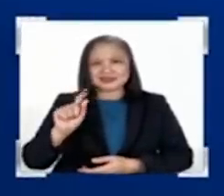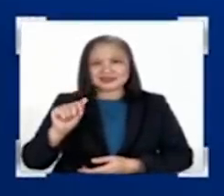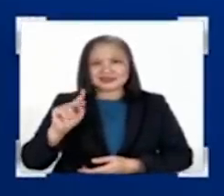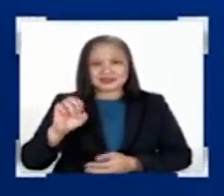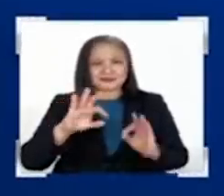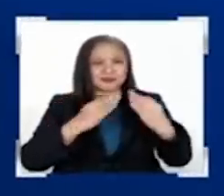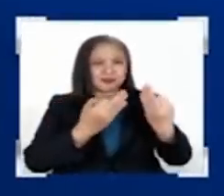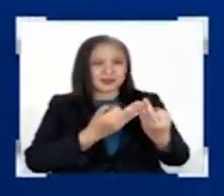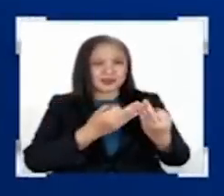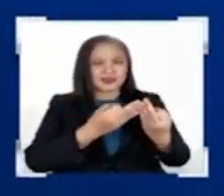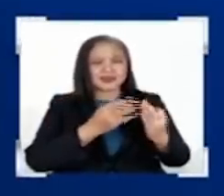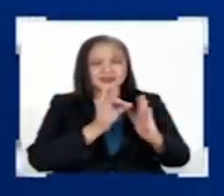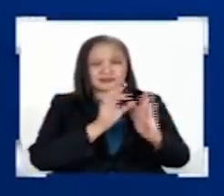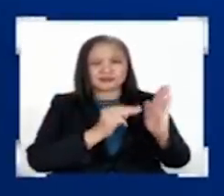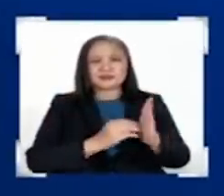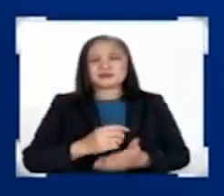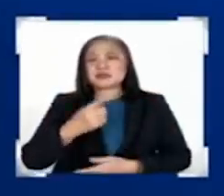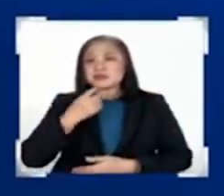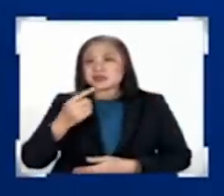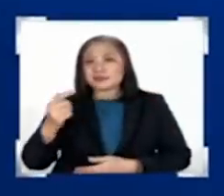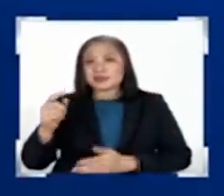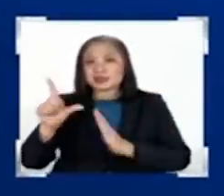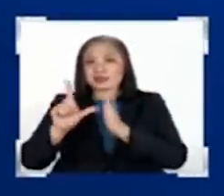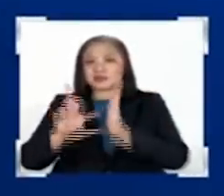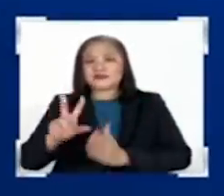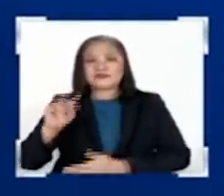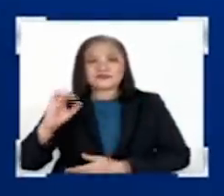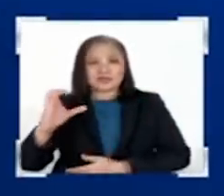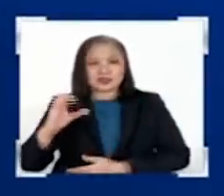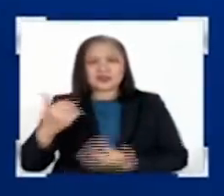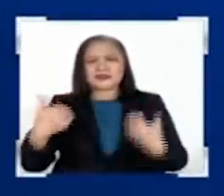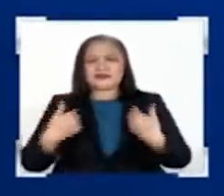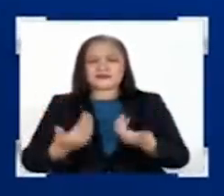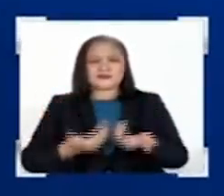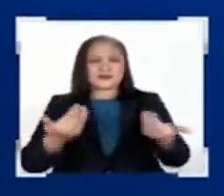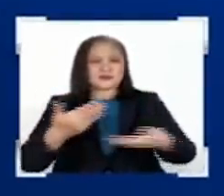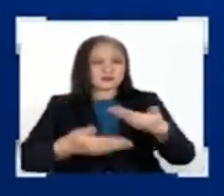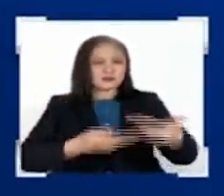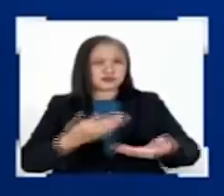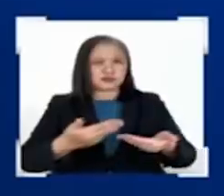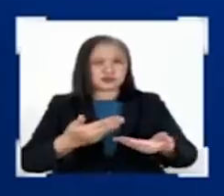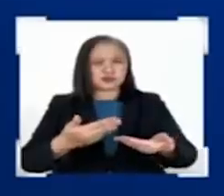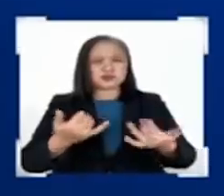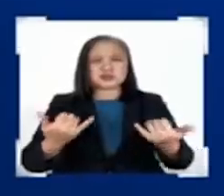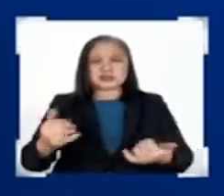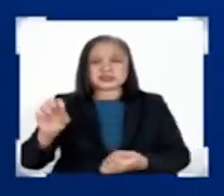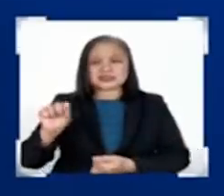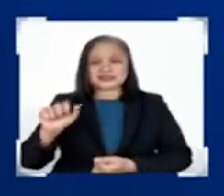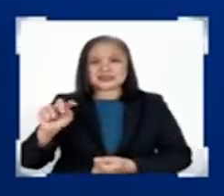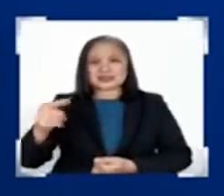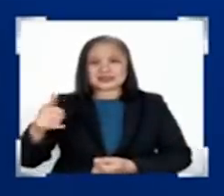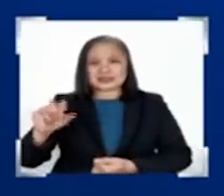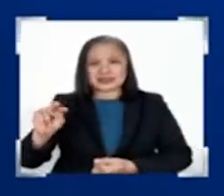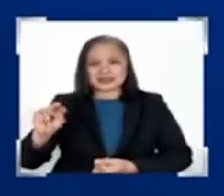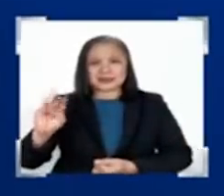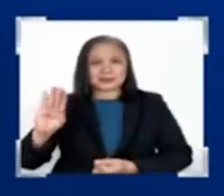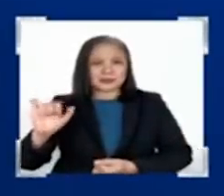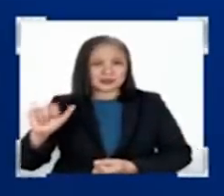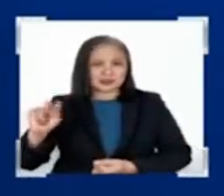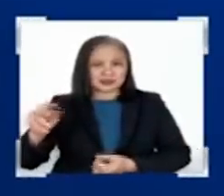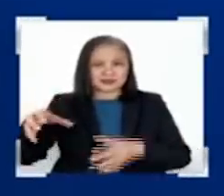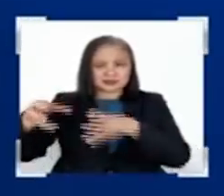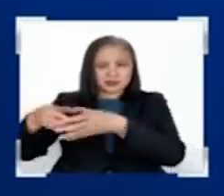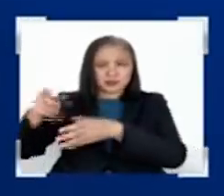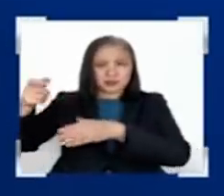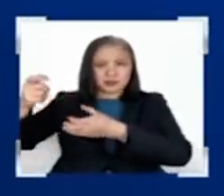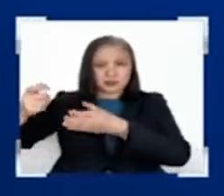ni Attorney Vic Rodriguez na may hiwalay na forfeiture proceeding sa Sandigan Bayan laban sa mga Marcos kung saan pinagtatalunan kung